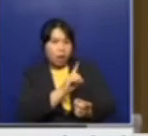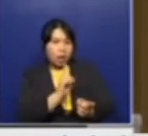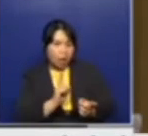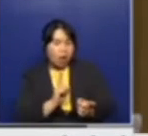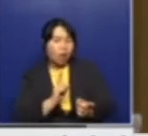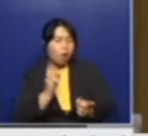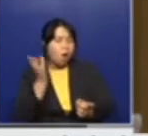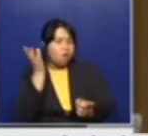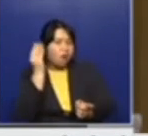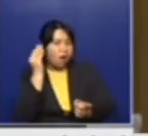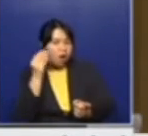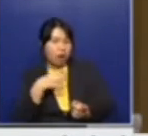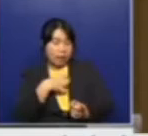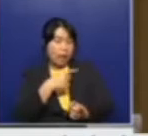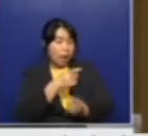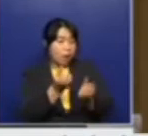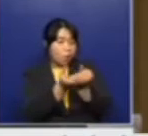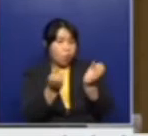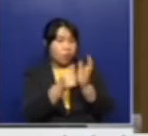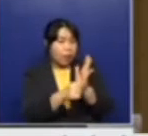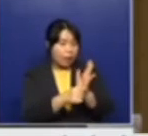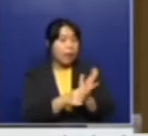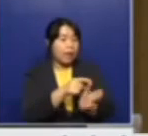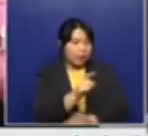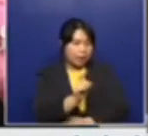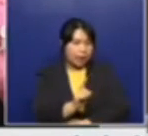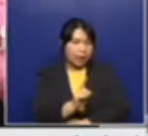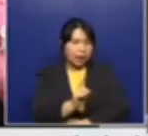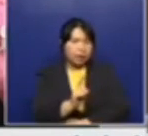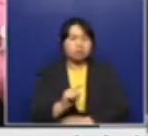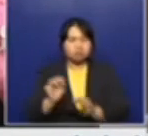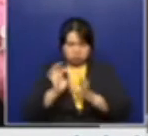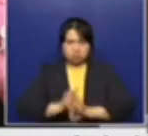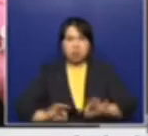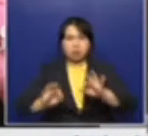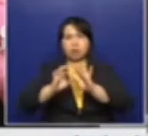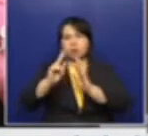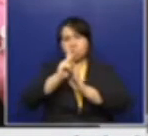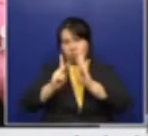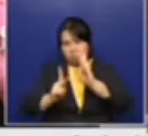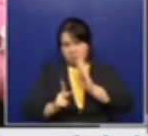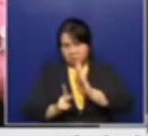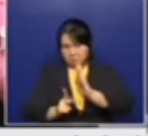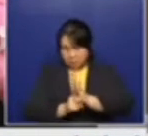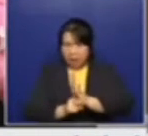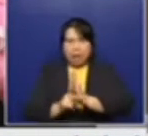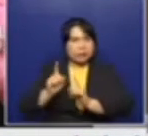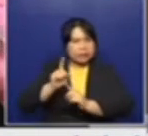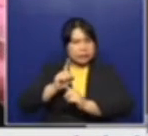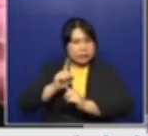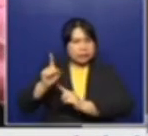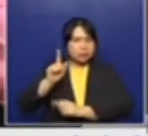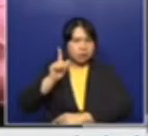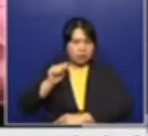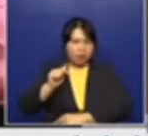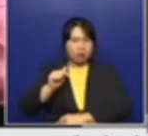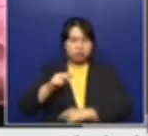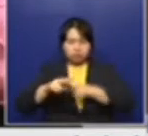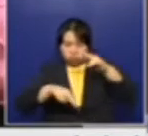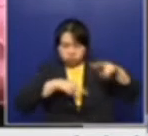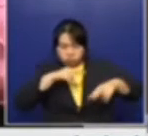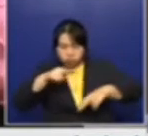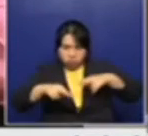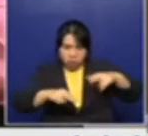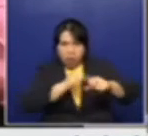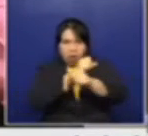แก้ไขรัฐธรรมนูญซึ่งเป็นกฎหมายสูงสุดในการที่จะปกป้องคุ้มครองสิทธิเสรีภาพของประ